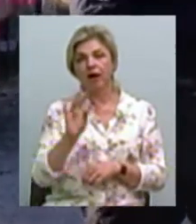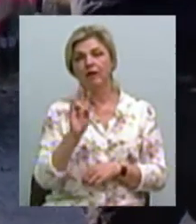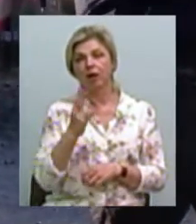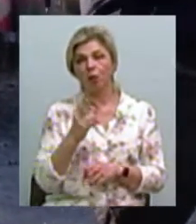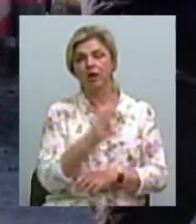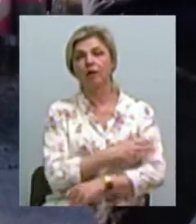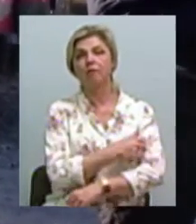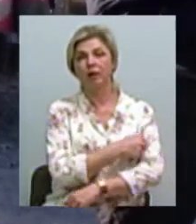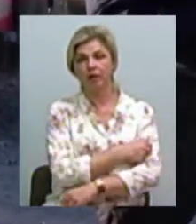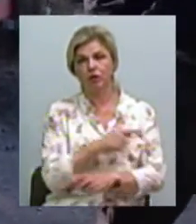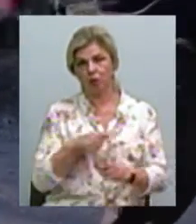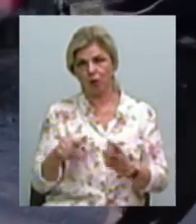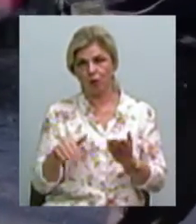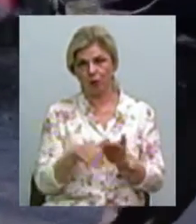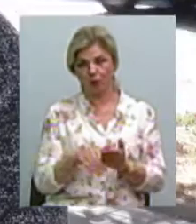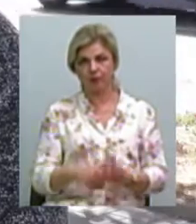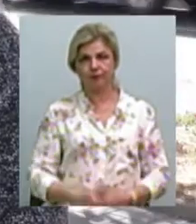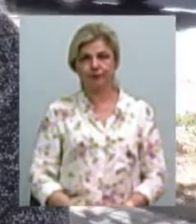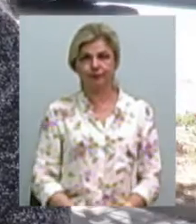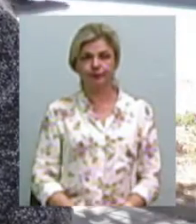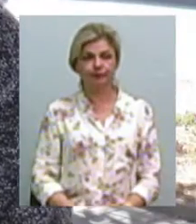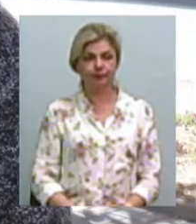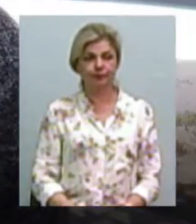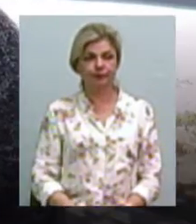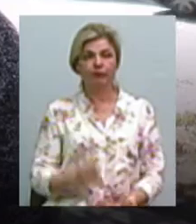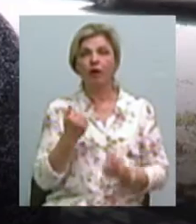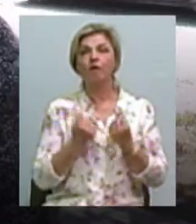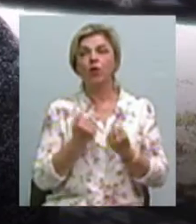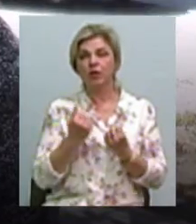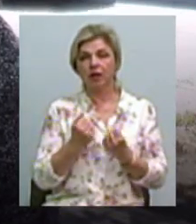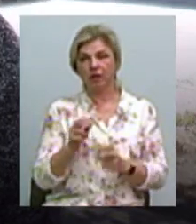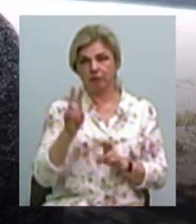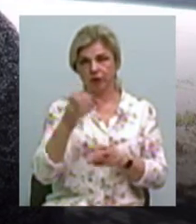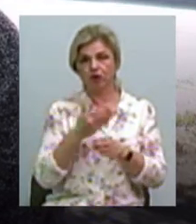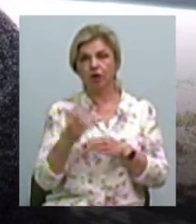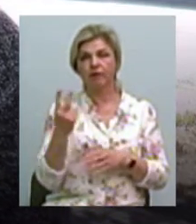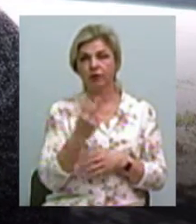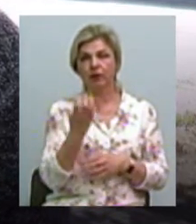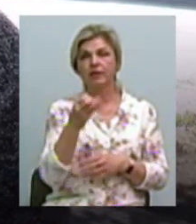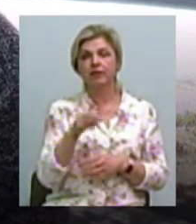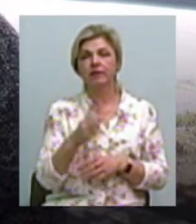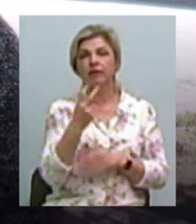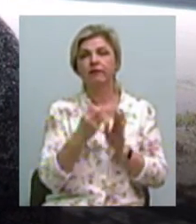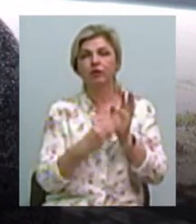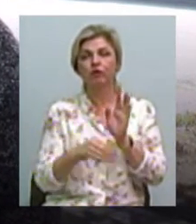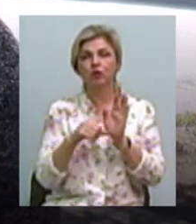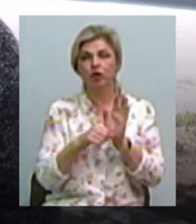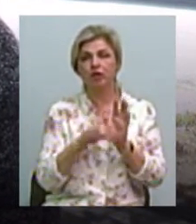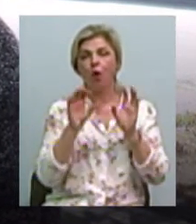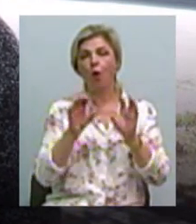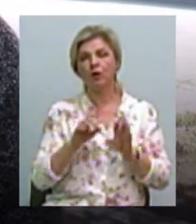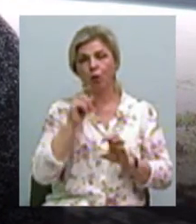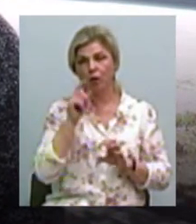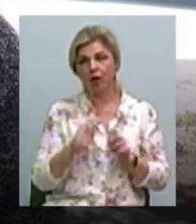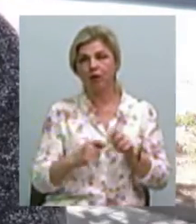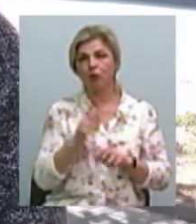міської лікарні швидкої медичної допомоги. Подію кваліфіковано за частиною 2 статті 286 Кримінального кодексу України